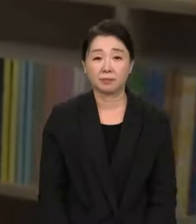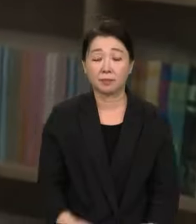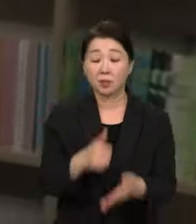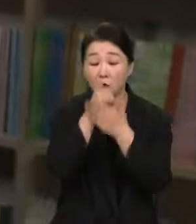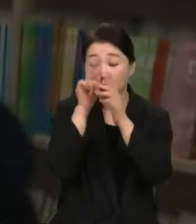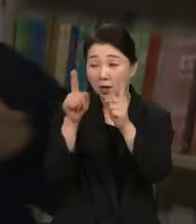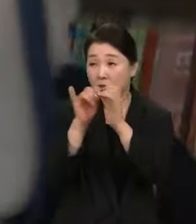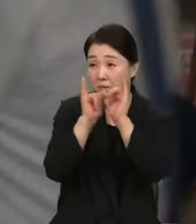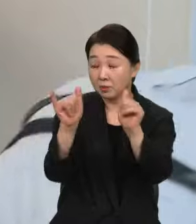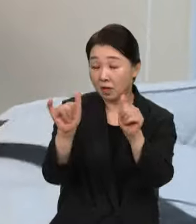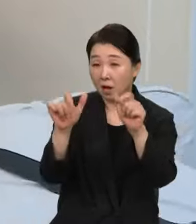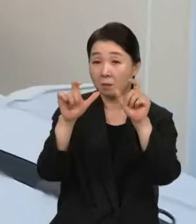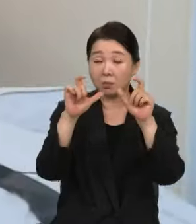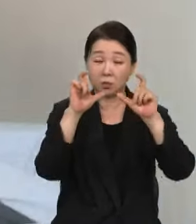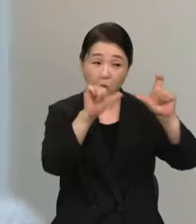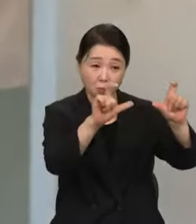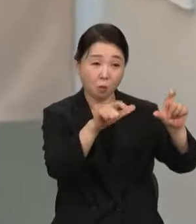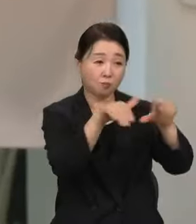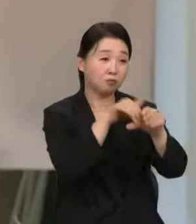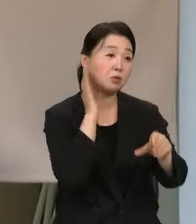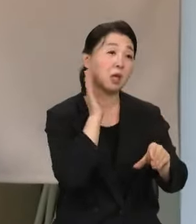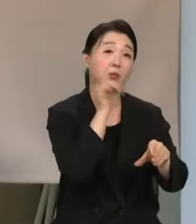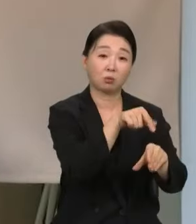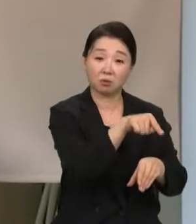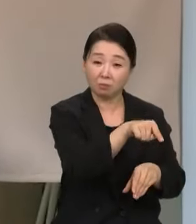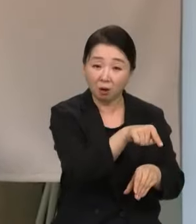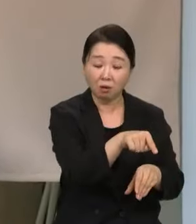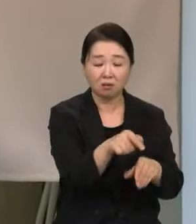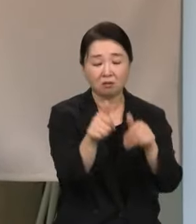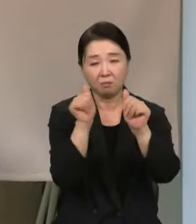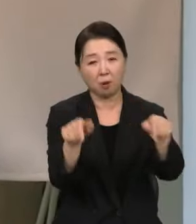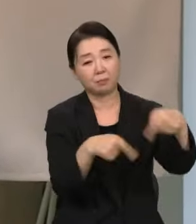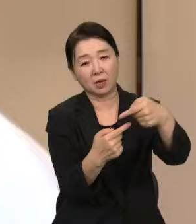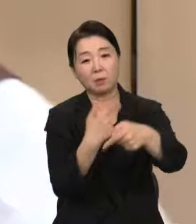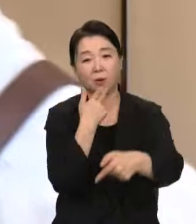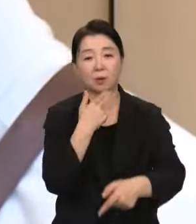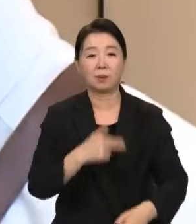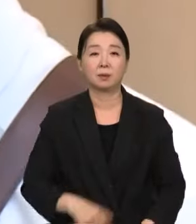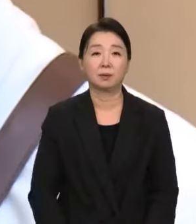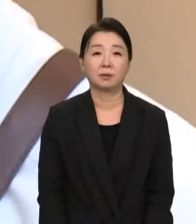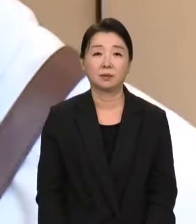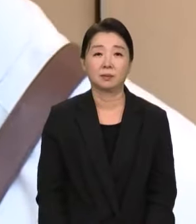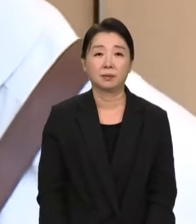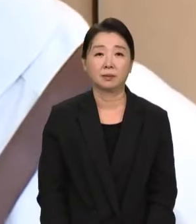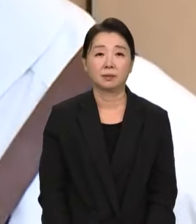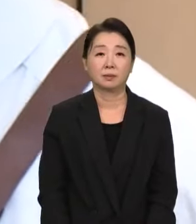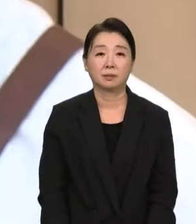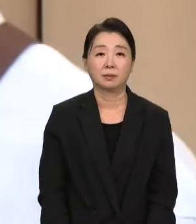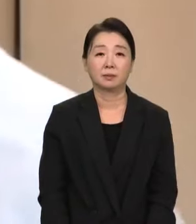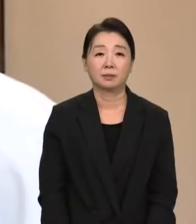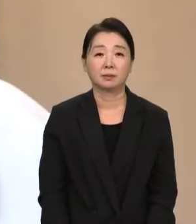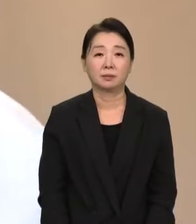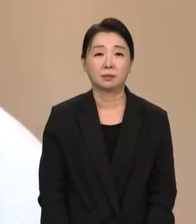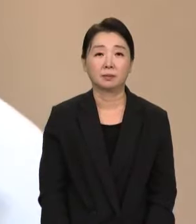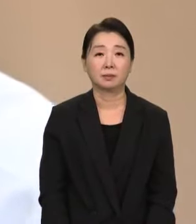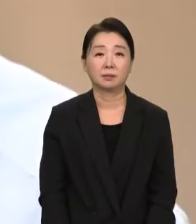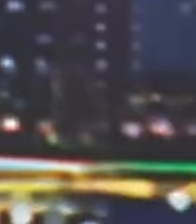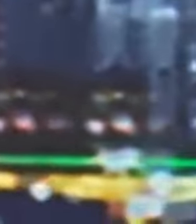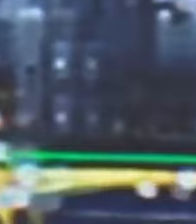출석을 통보받은 문 전 대통령은 예고한 대로 법정에 나오지 않았습니다. JTBC 박현주입니다.